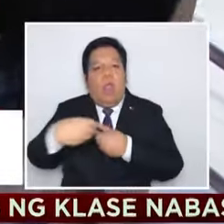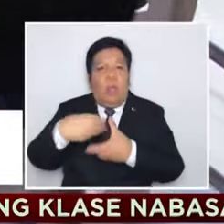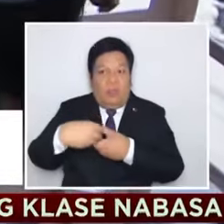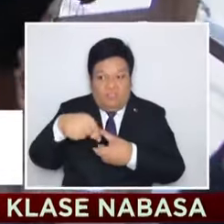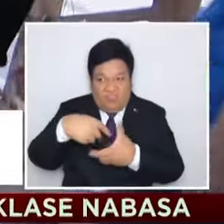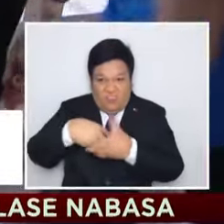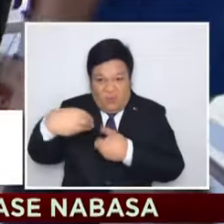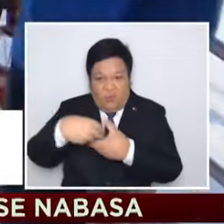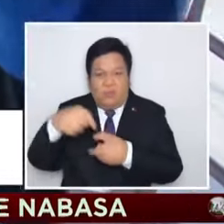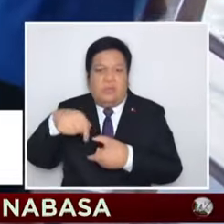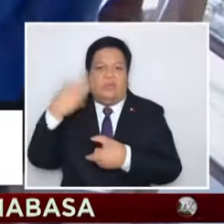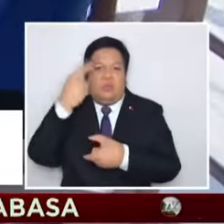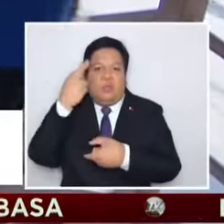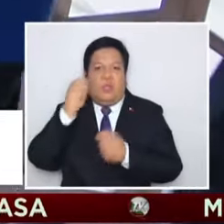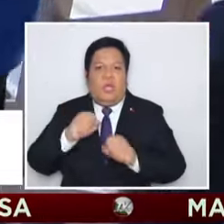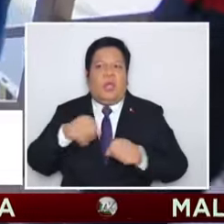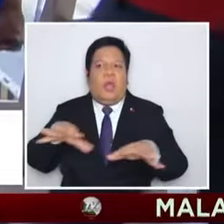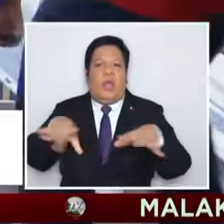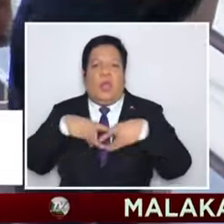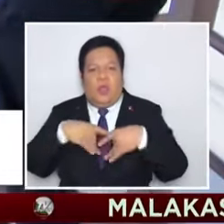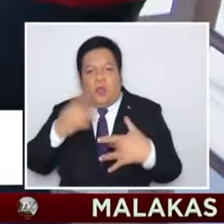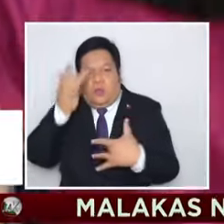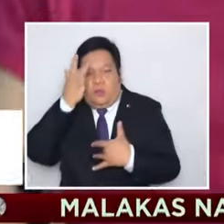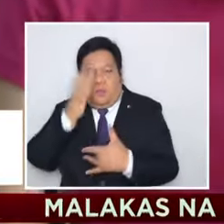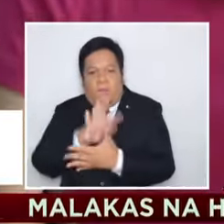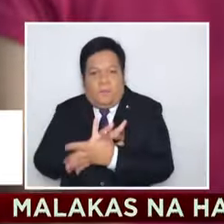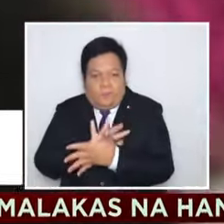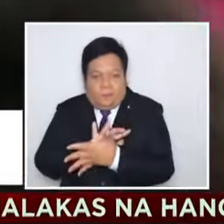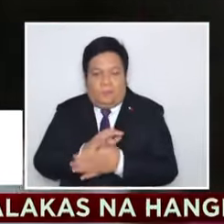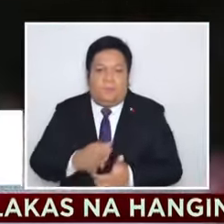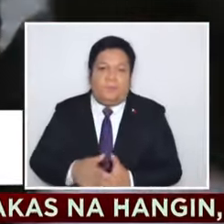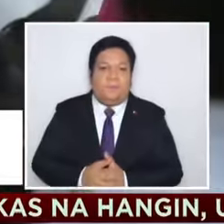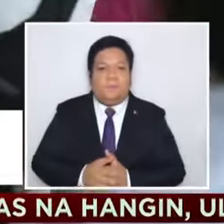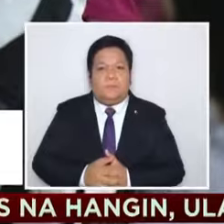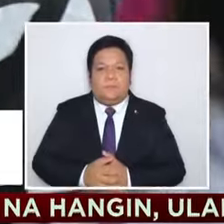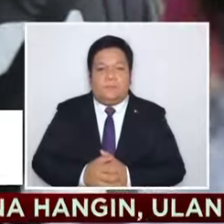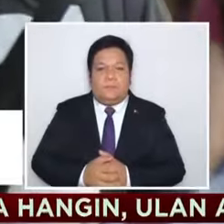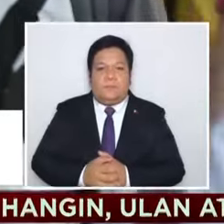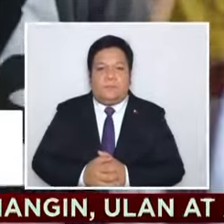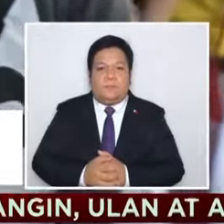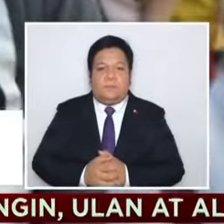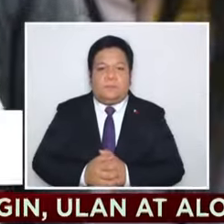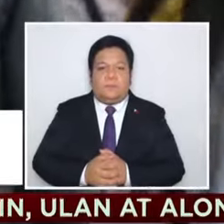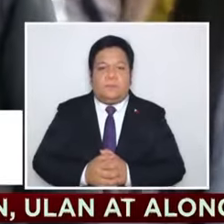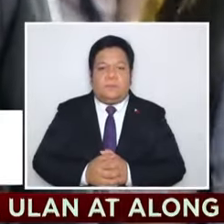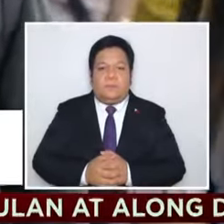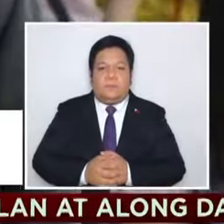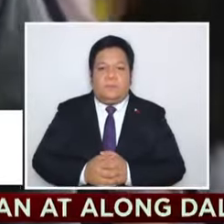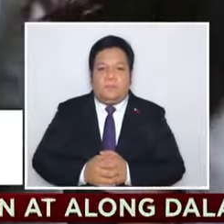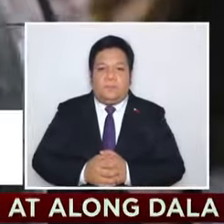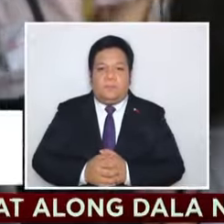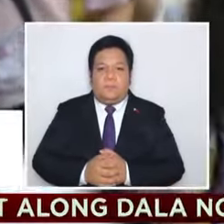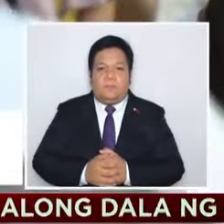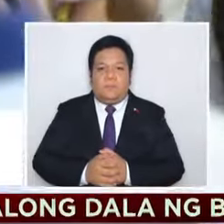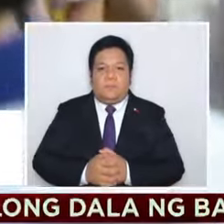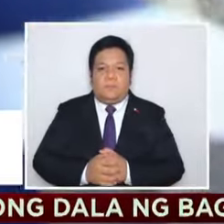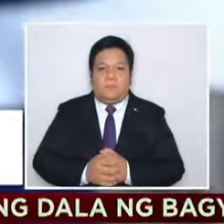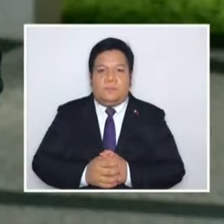ma-expose at mahawa sa COVID-19. Rafael Bosano, ABS-CBN News.